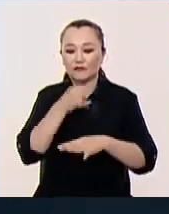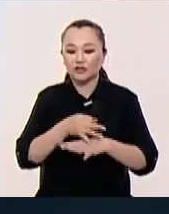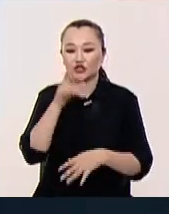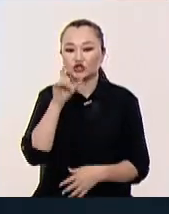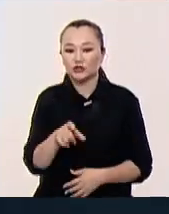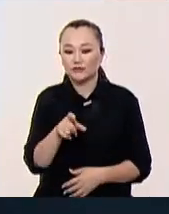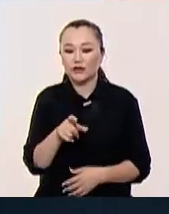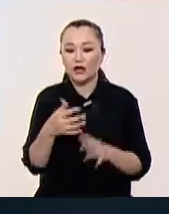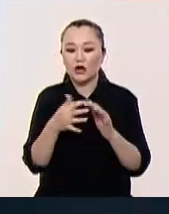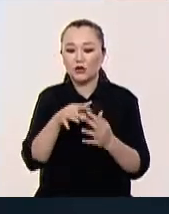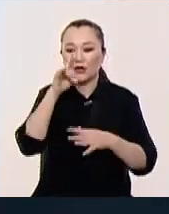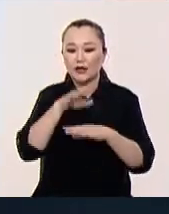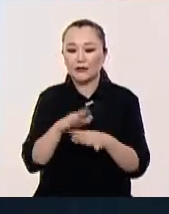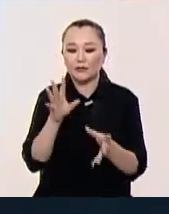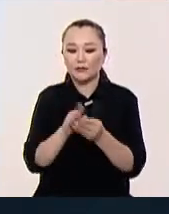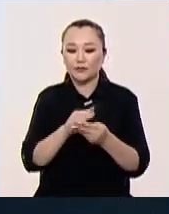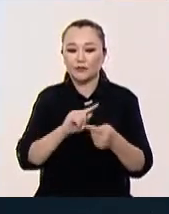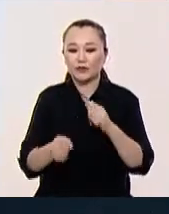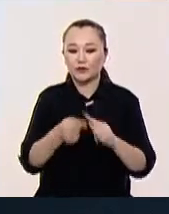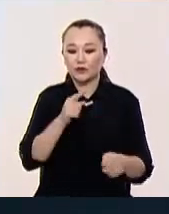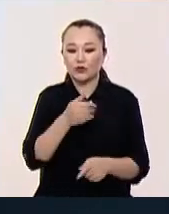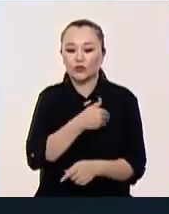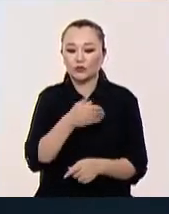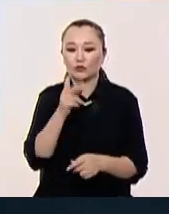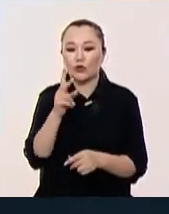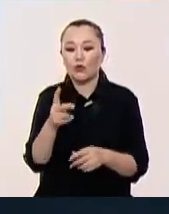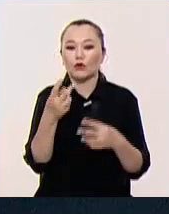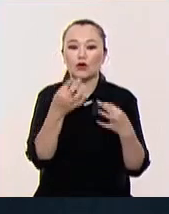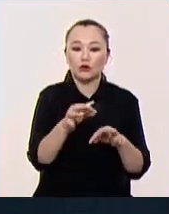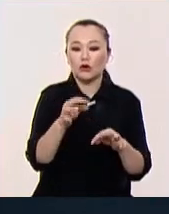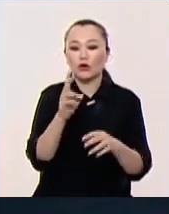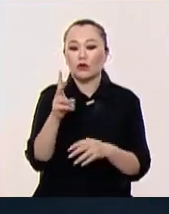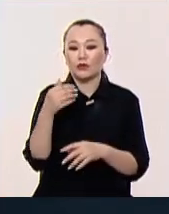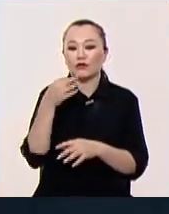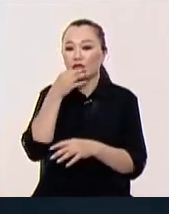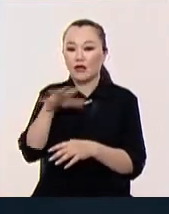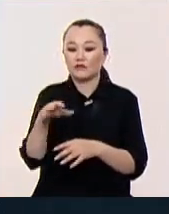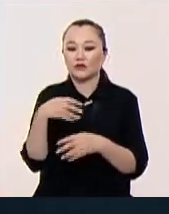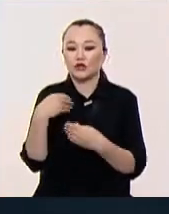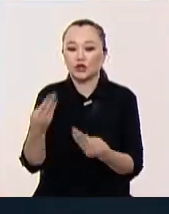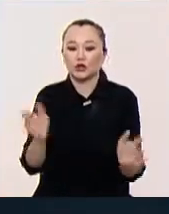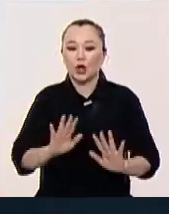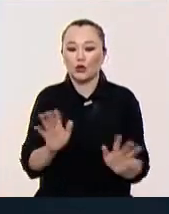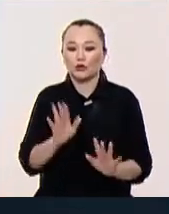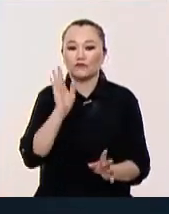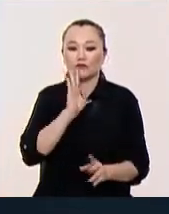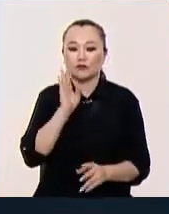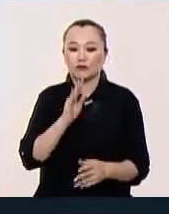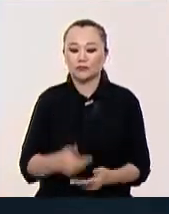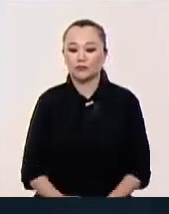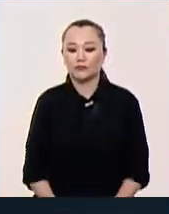маман ауыл әкімімен ымыраласып, қалағанына су беріп, жақтырмағанын тіршілік нәрінен қағып отырады